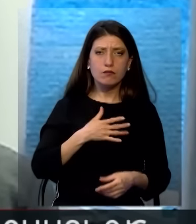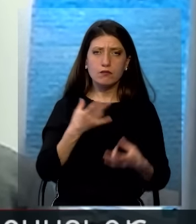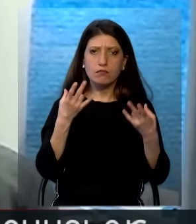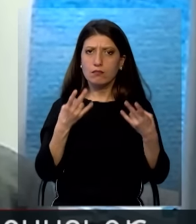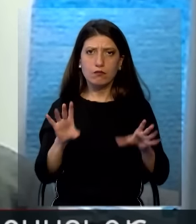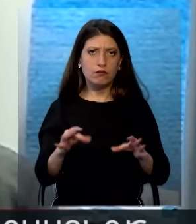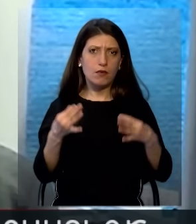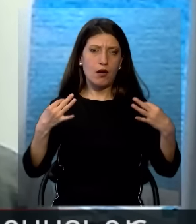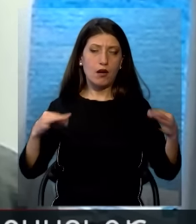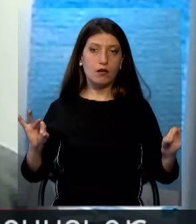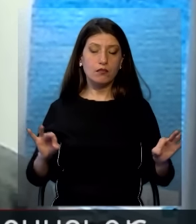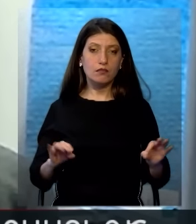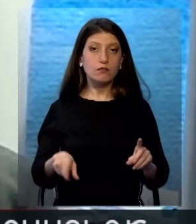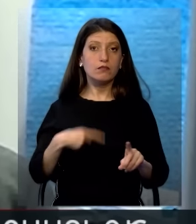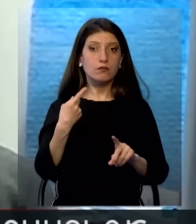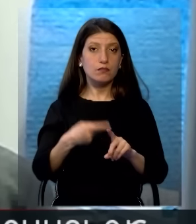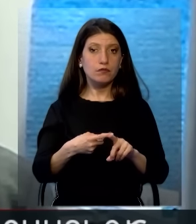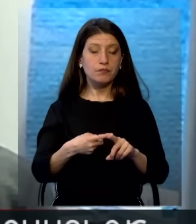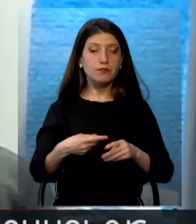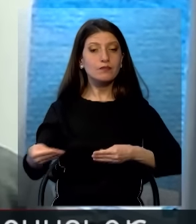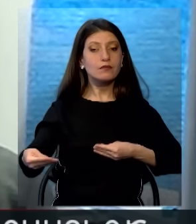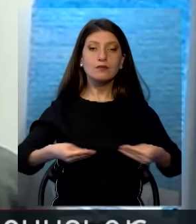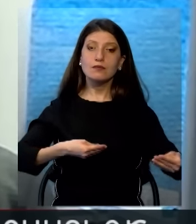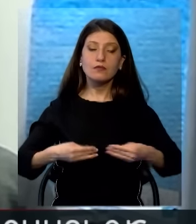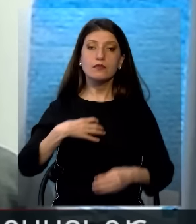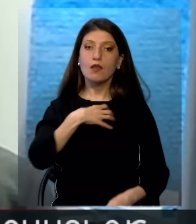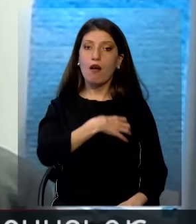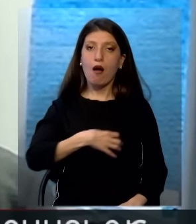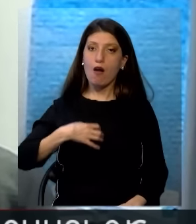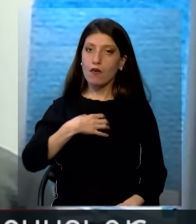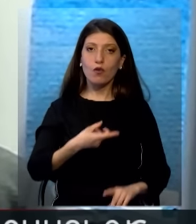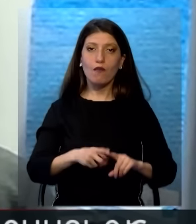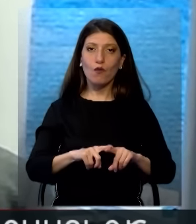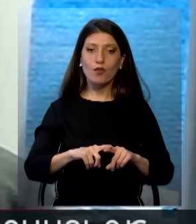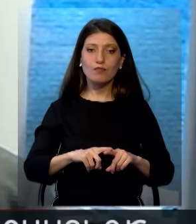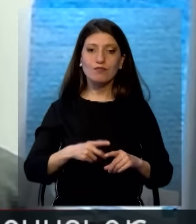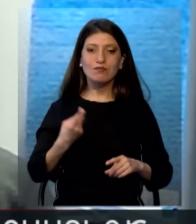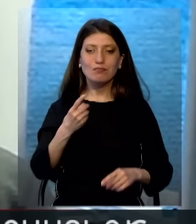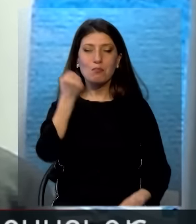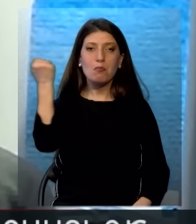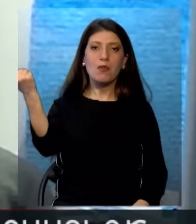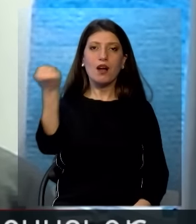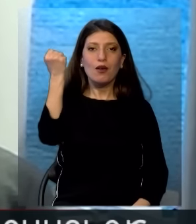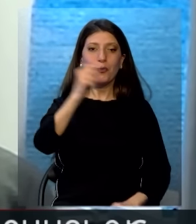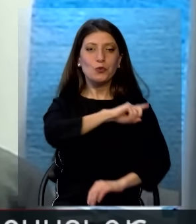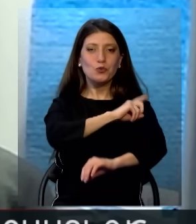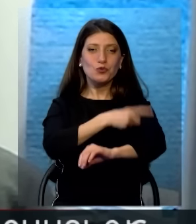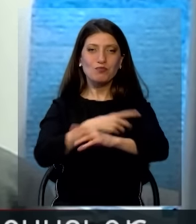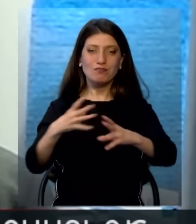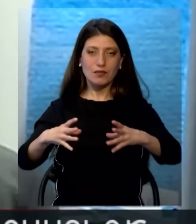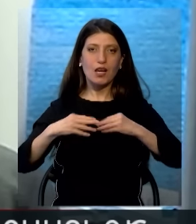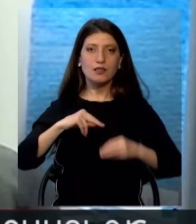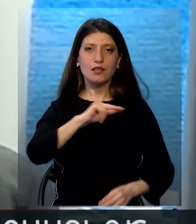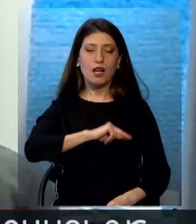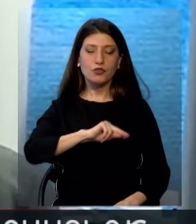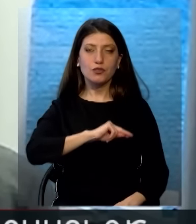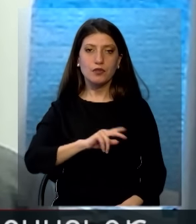բայց նաև գործակցությունը կարևոր է, որպեսի կարենանք միասնական ուժերով աշխատել, պետությունն իր